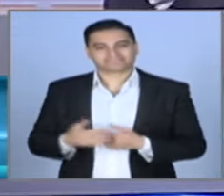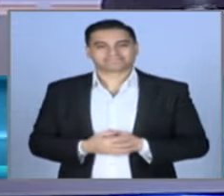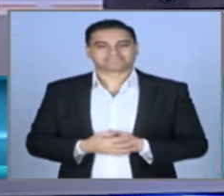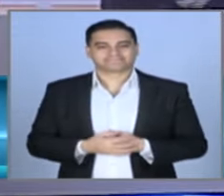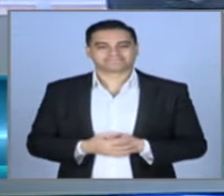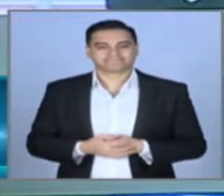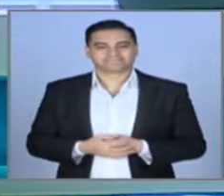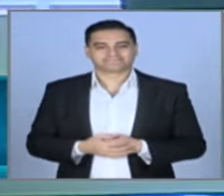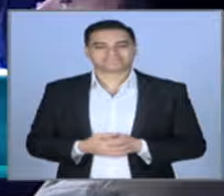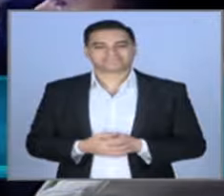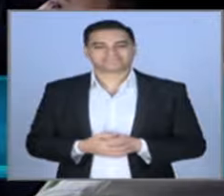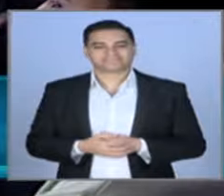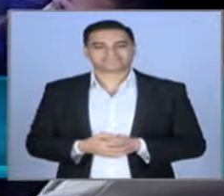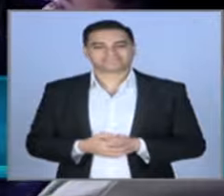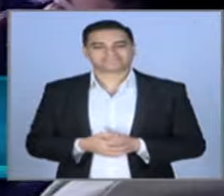صحيحة.